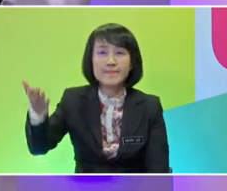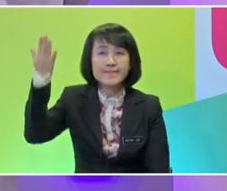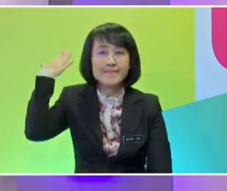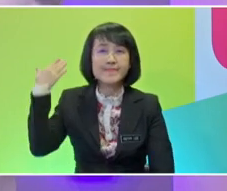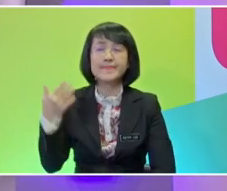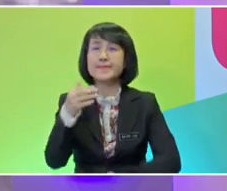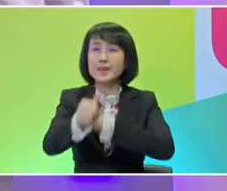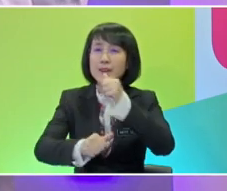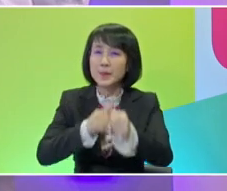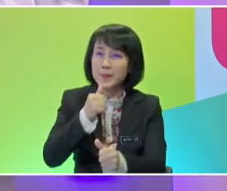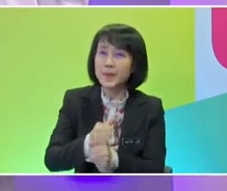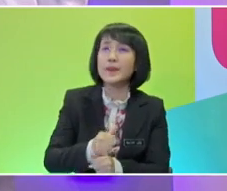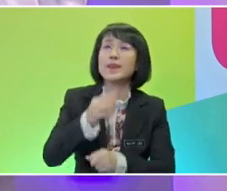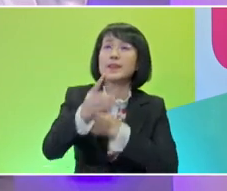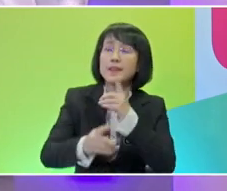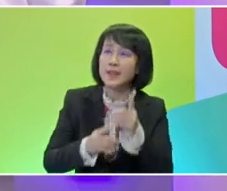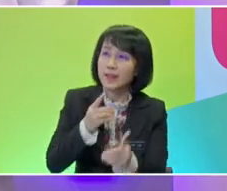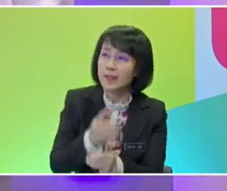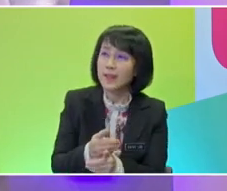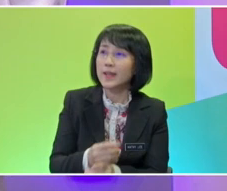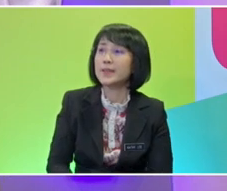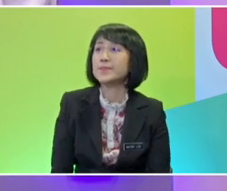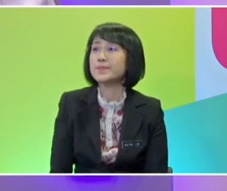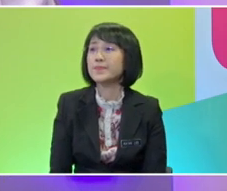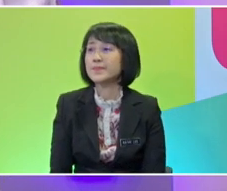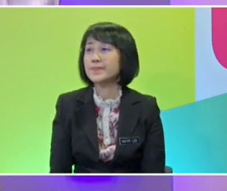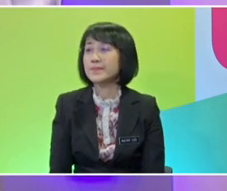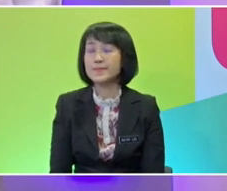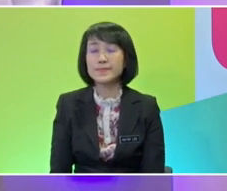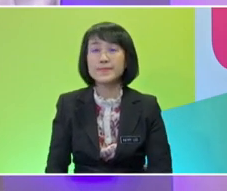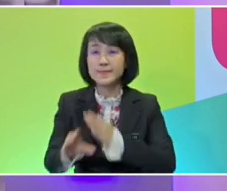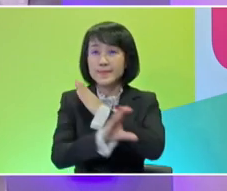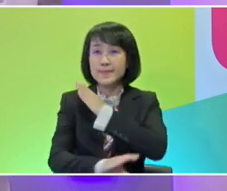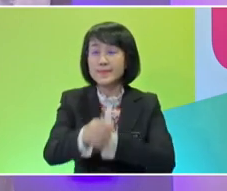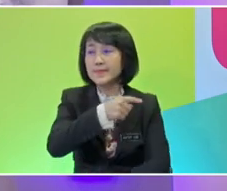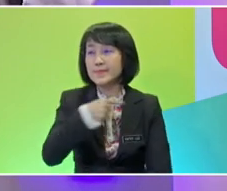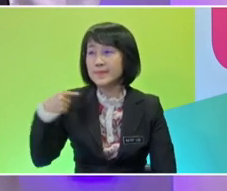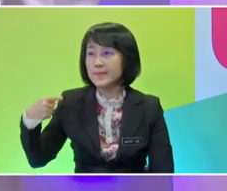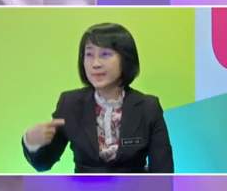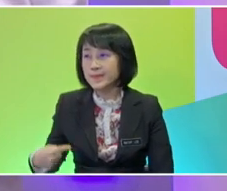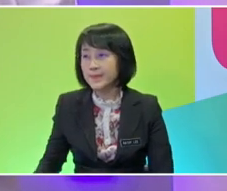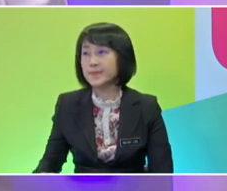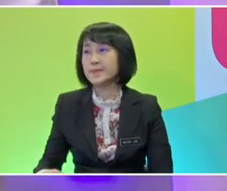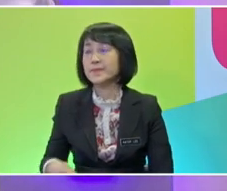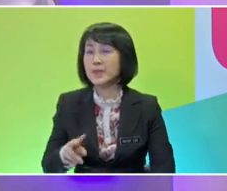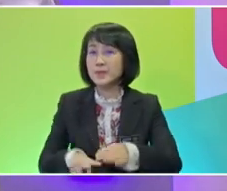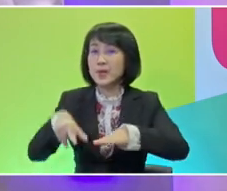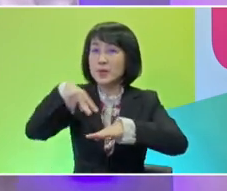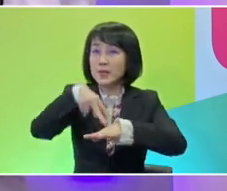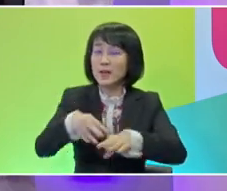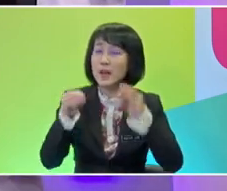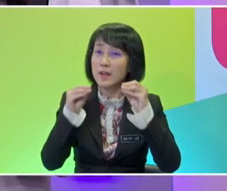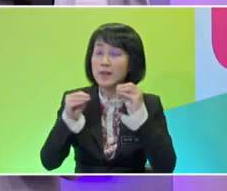negara China itu dibangun kan dengan ajaran koefisionisme yang diterapkan di dalam pendidikan mereka eee